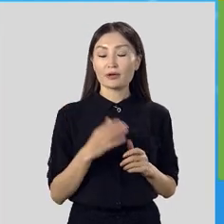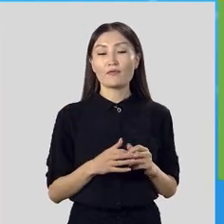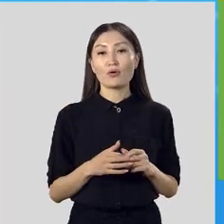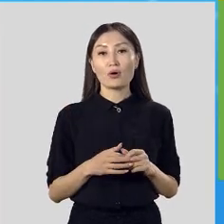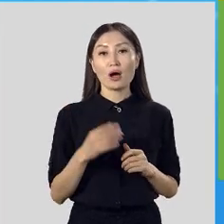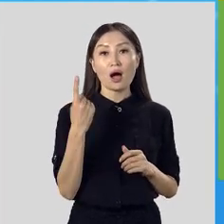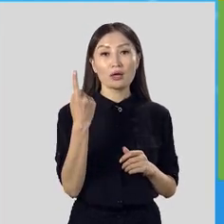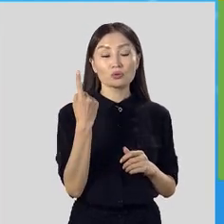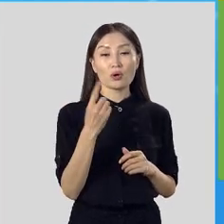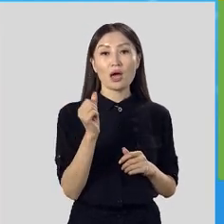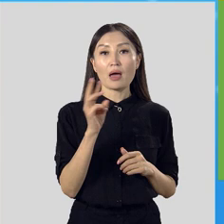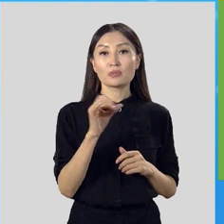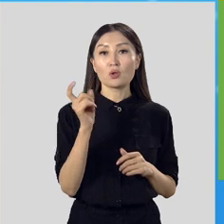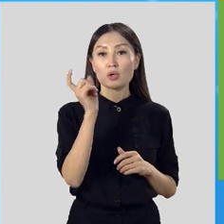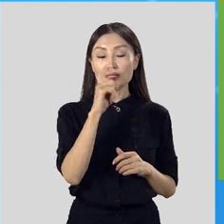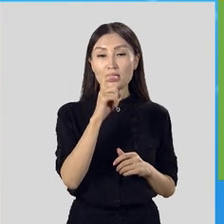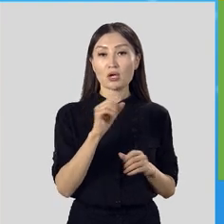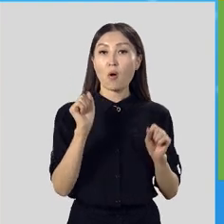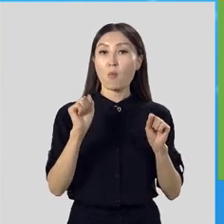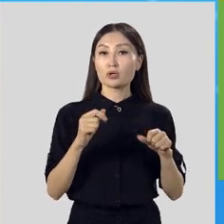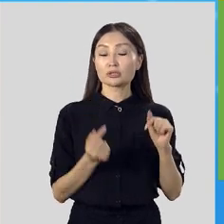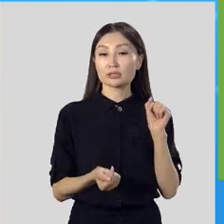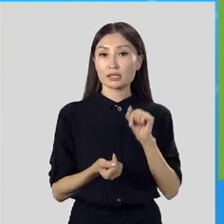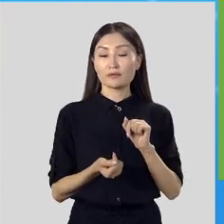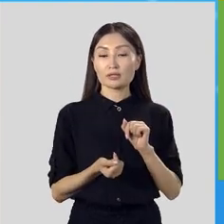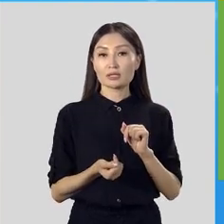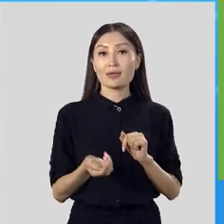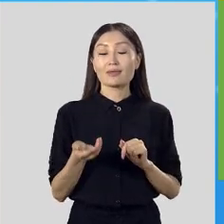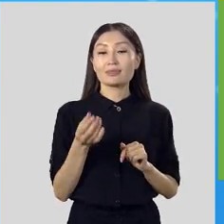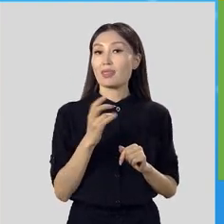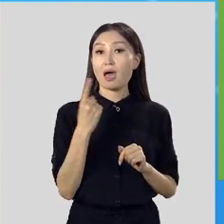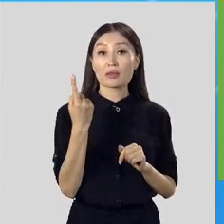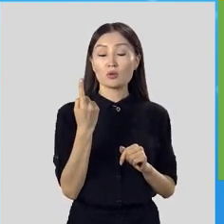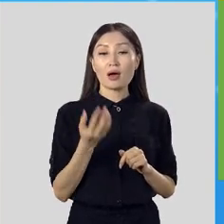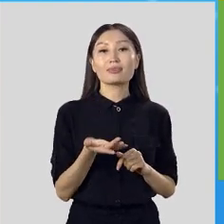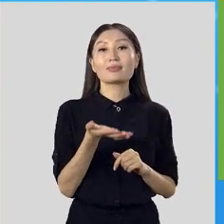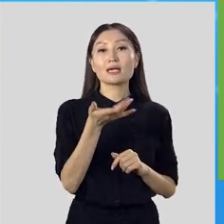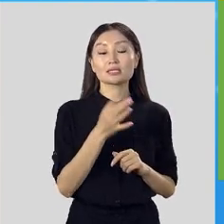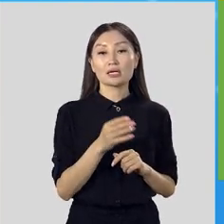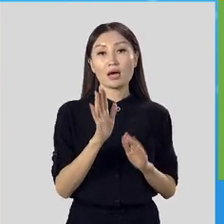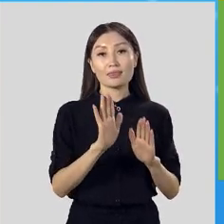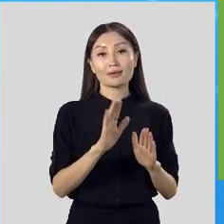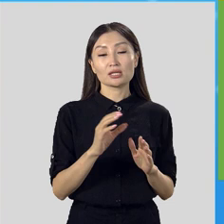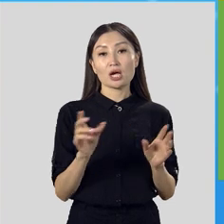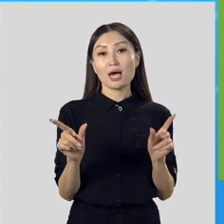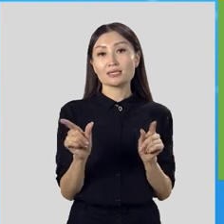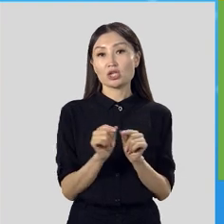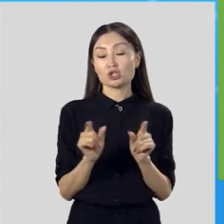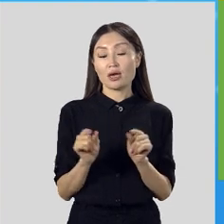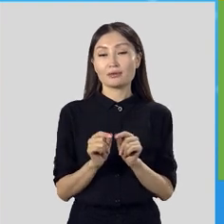того, одной аминокислоте может соответствовать не одно, а несколько таких